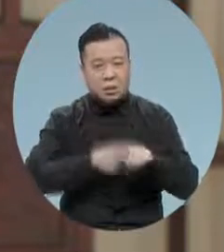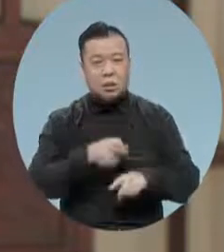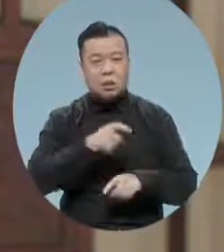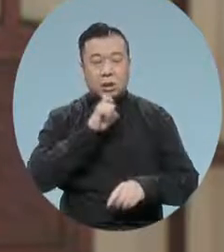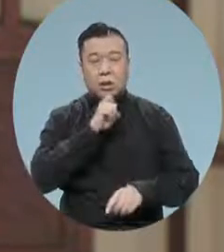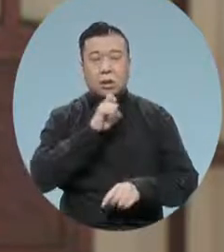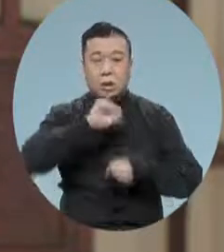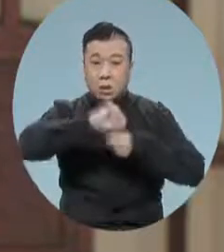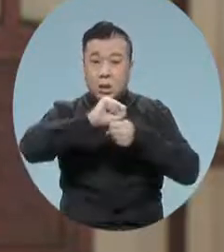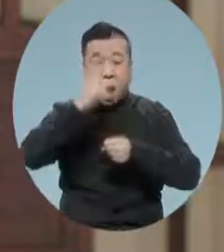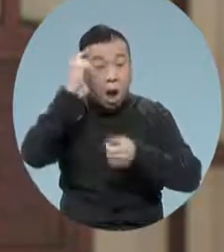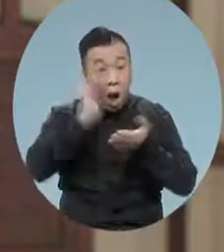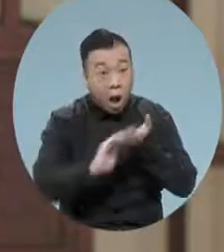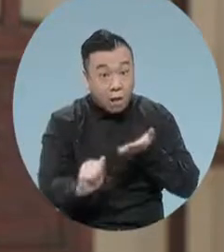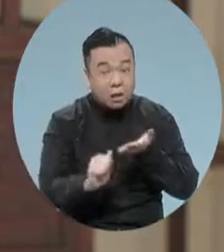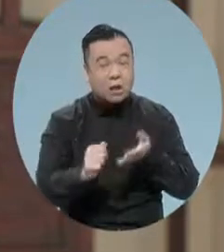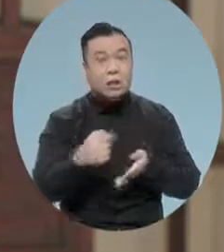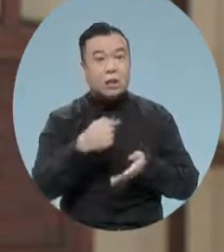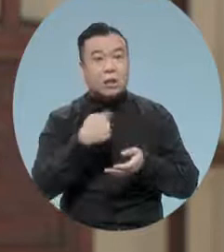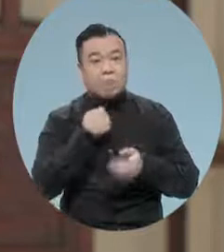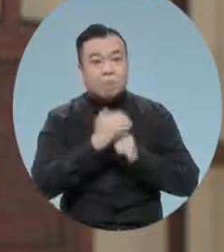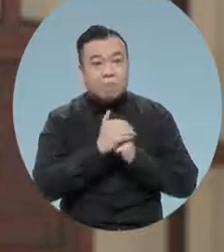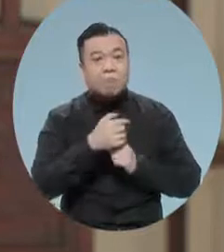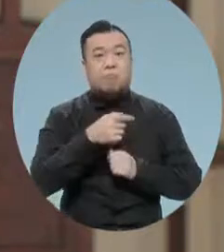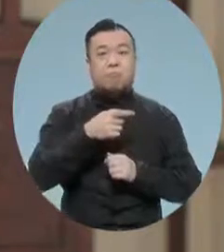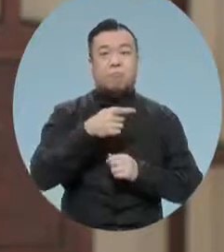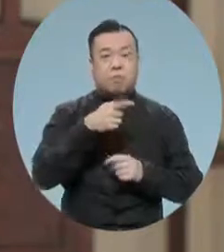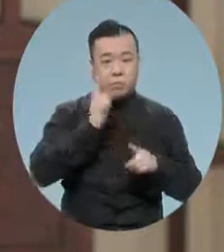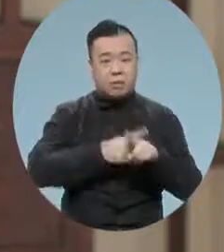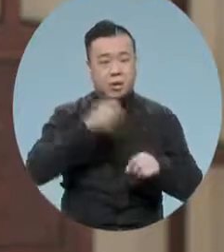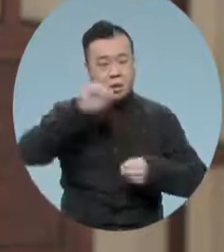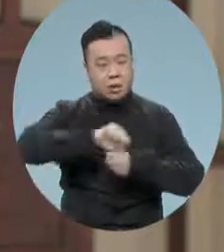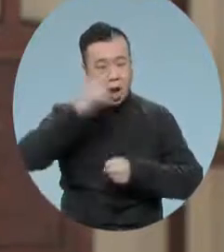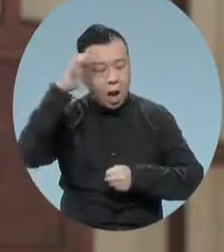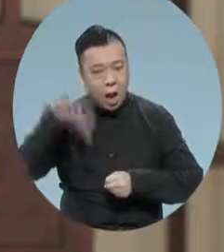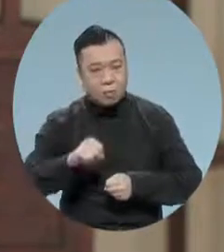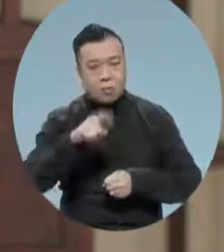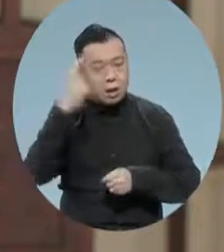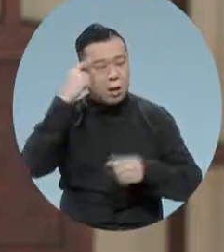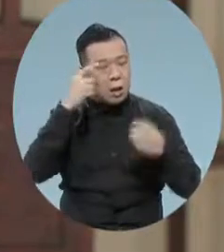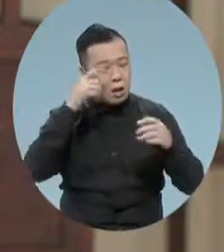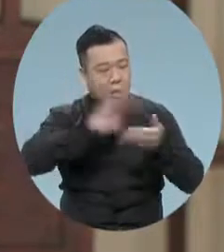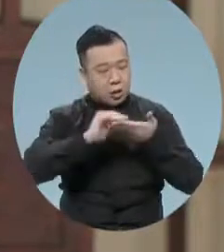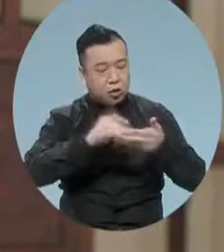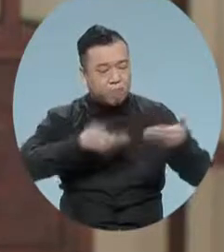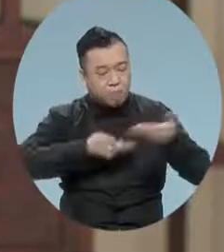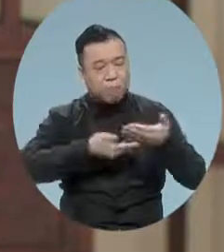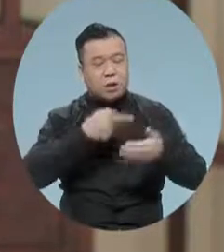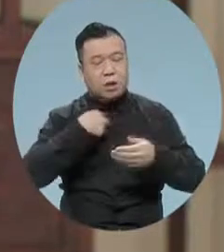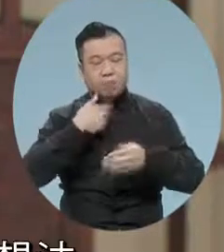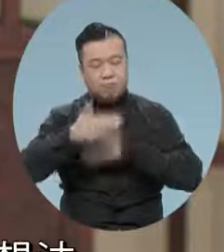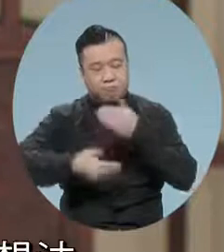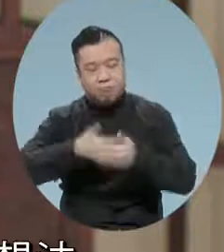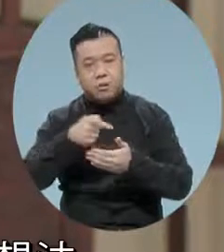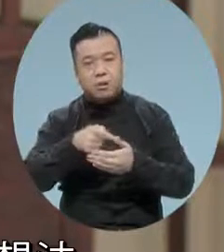但係有增加了解嘅渴求咧，就係、是、加深彼此相知嘅一個步驟嚟